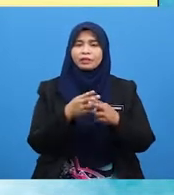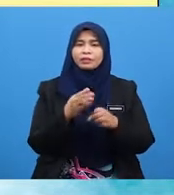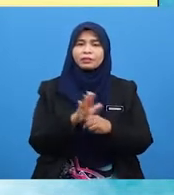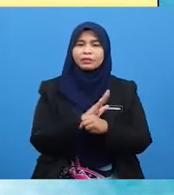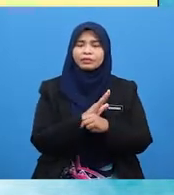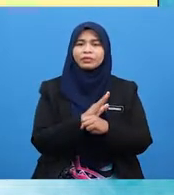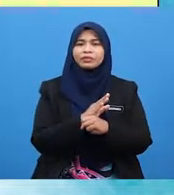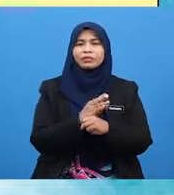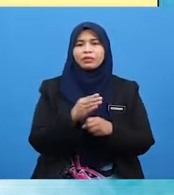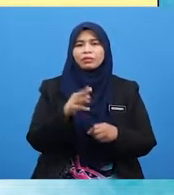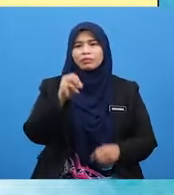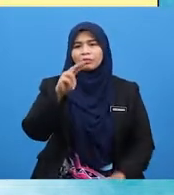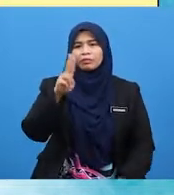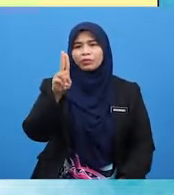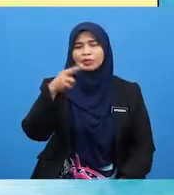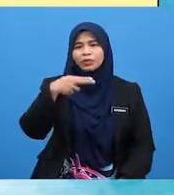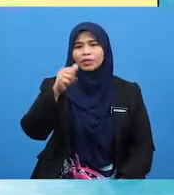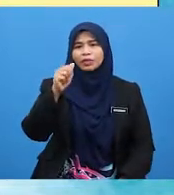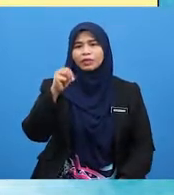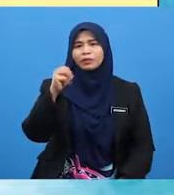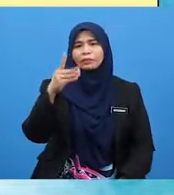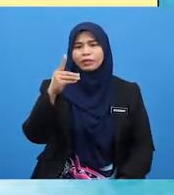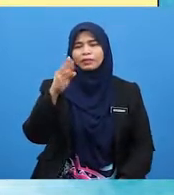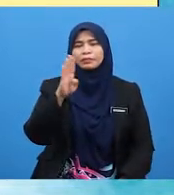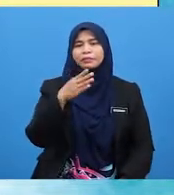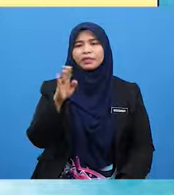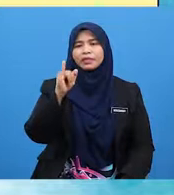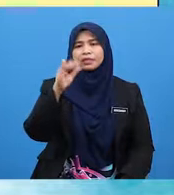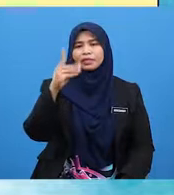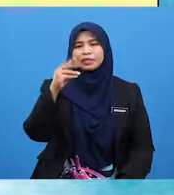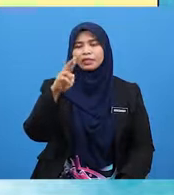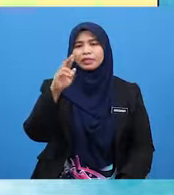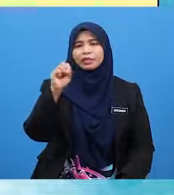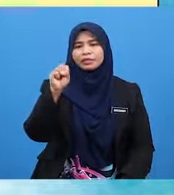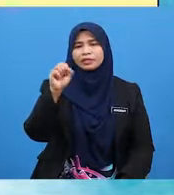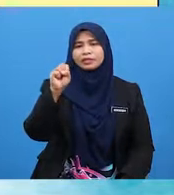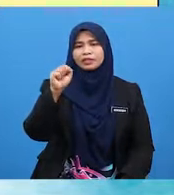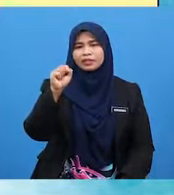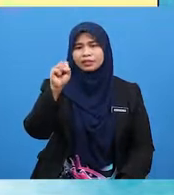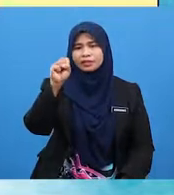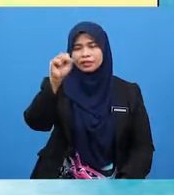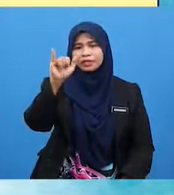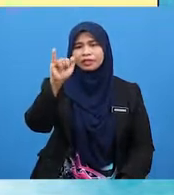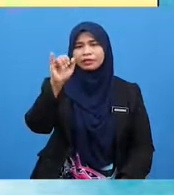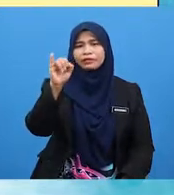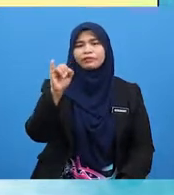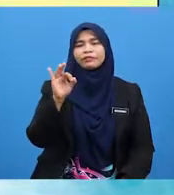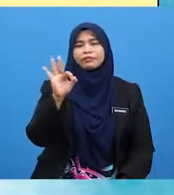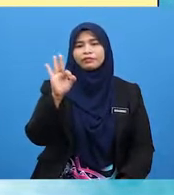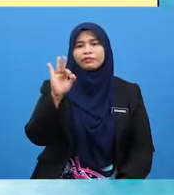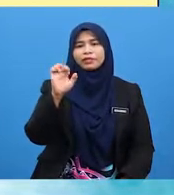ialah Muhammad bin Idris Asy-Syafi'i. Imam Asy-Syafi'i dilahirkan pada